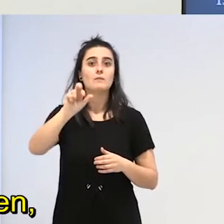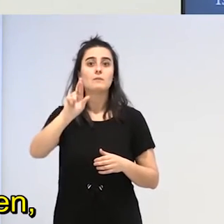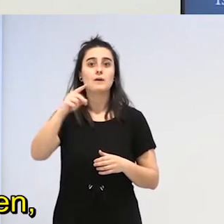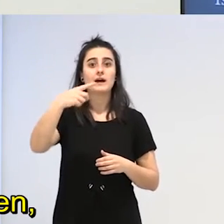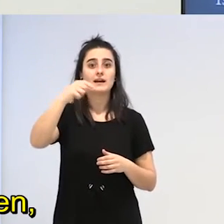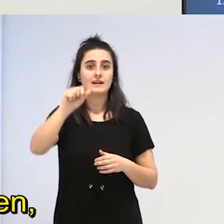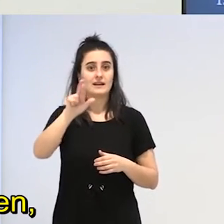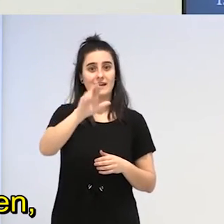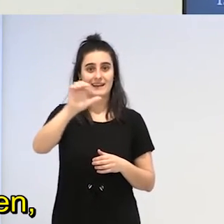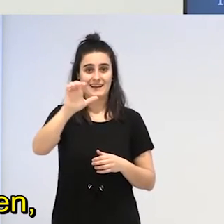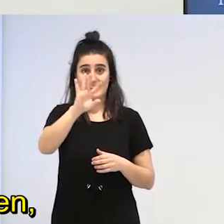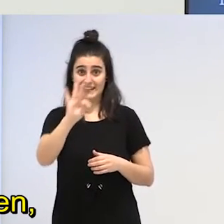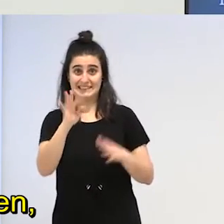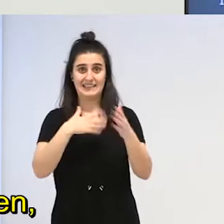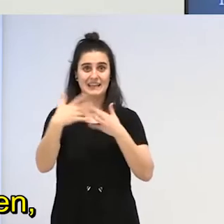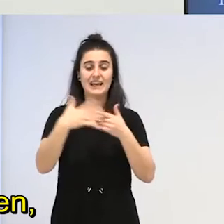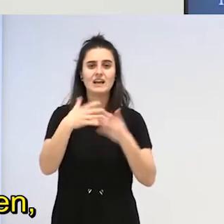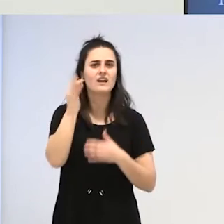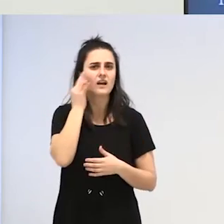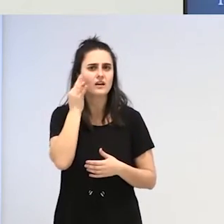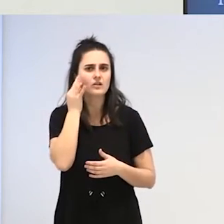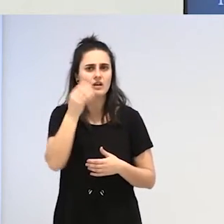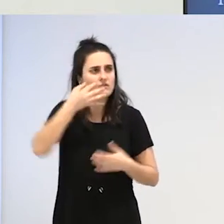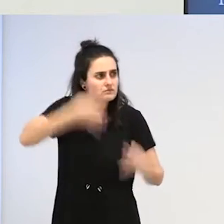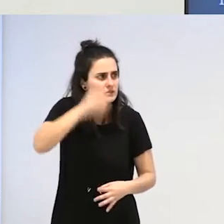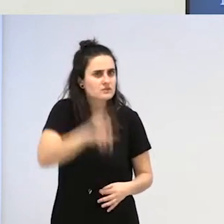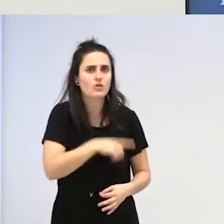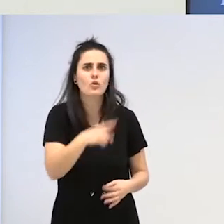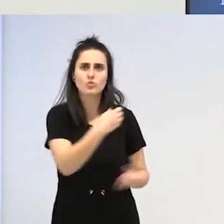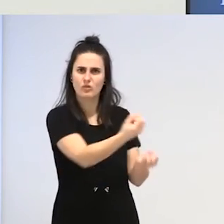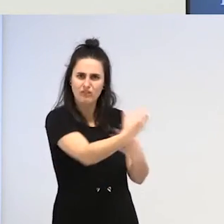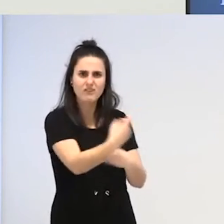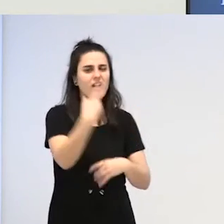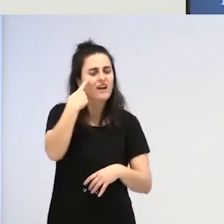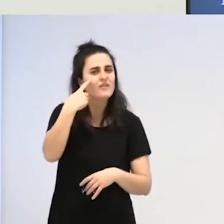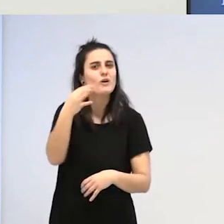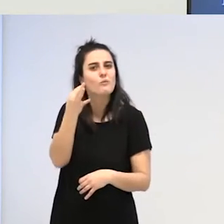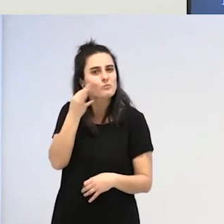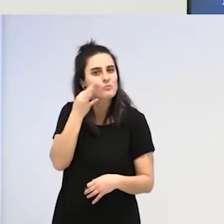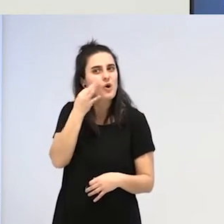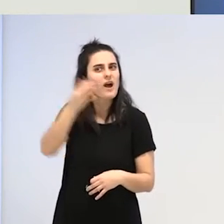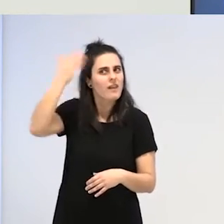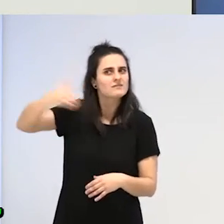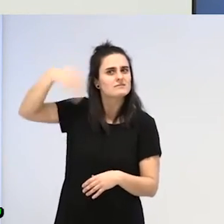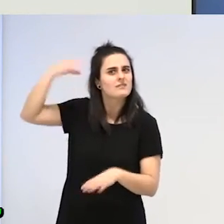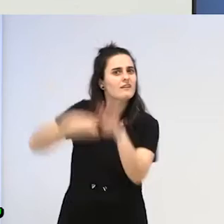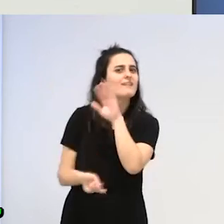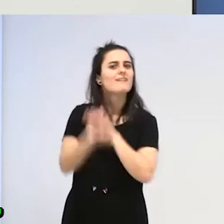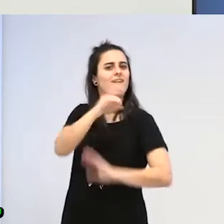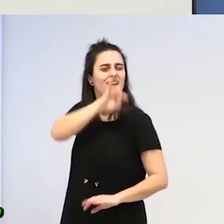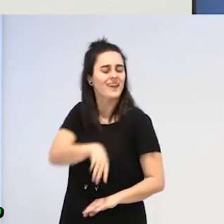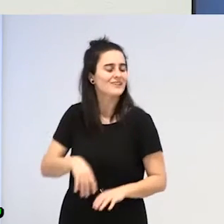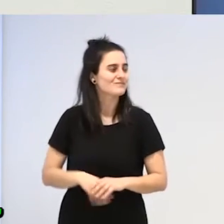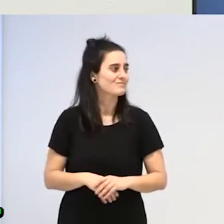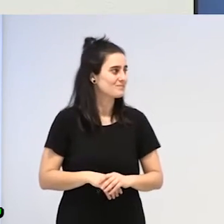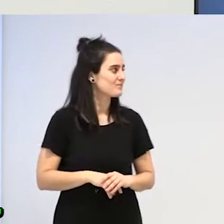edo kontatuko diguzu zein izan diren emakume paldian, emakume aitzindari horiek. Bai,